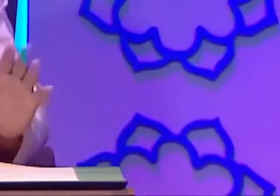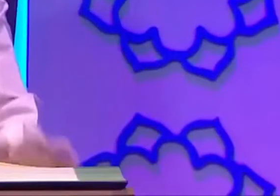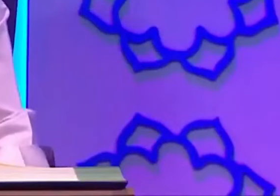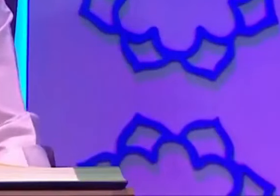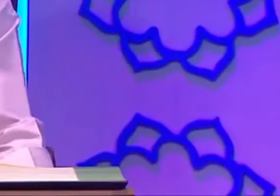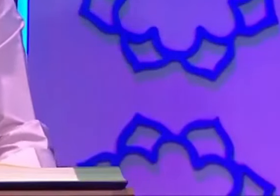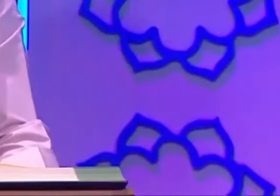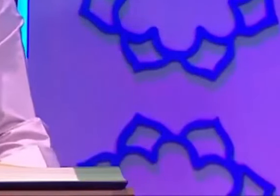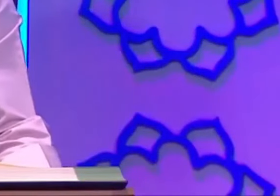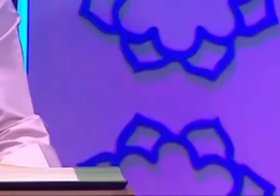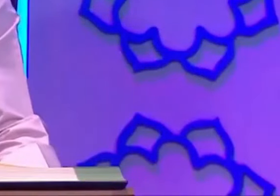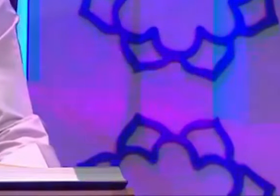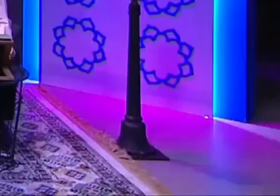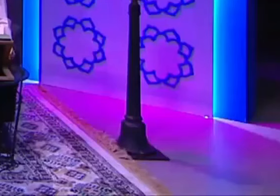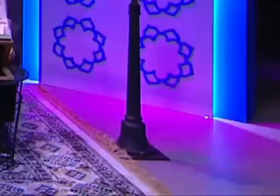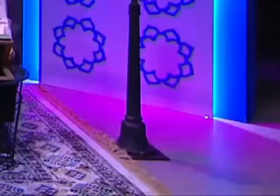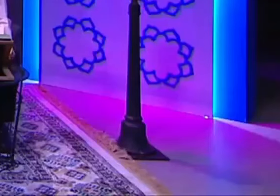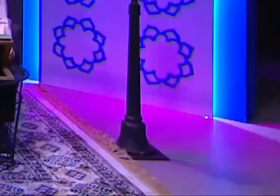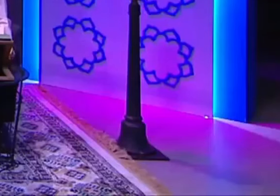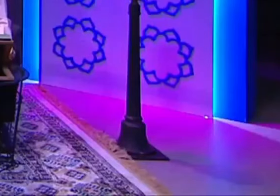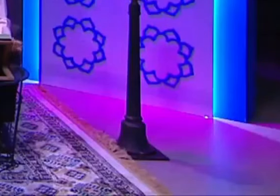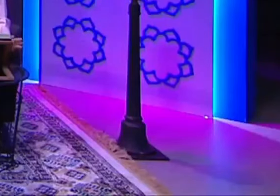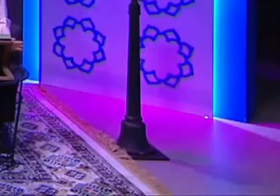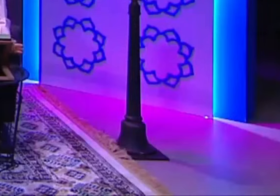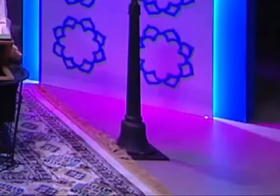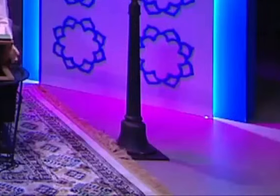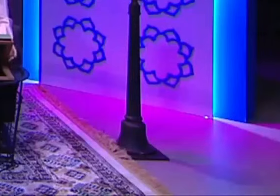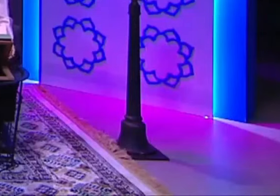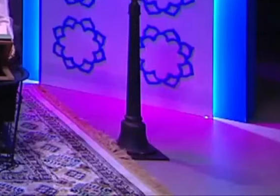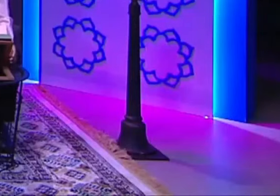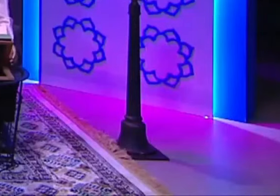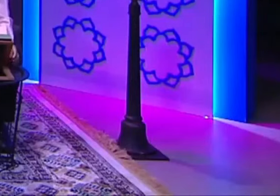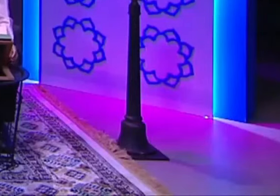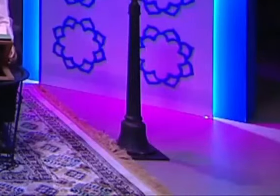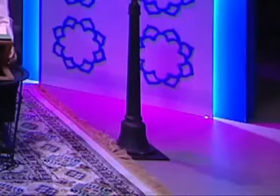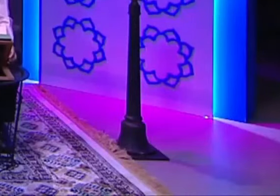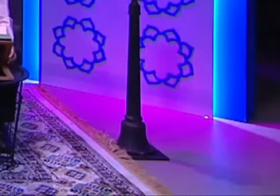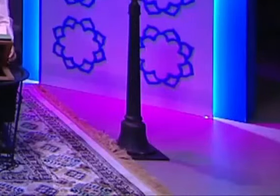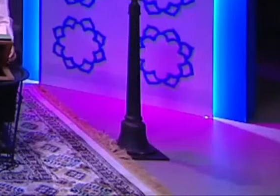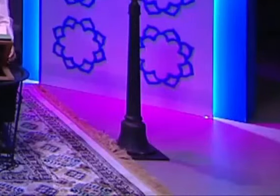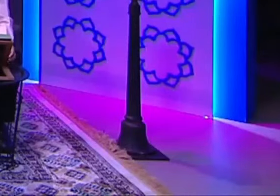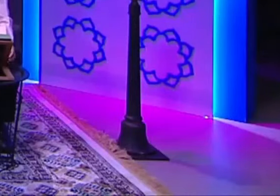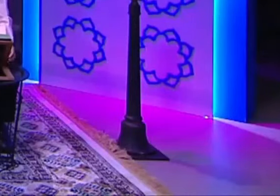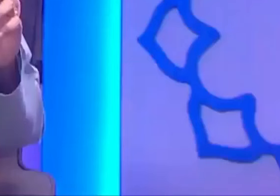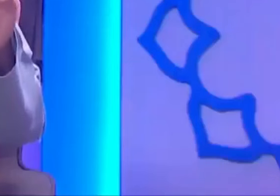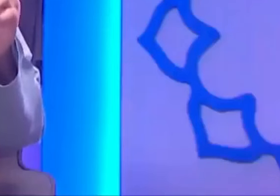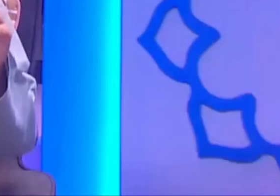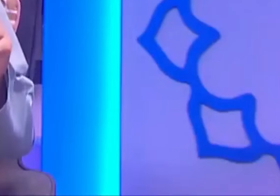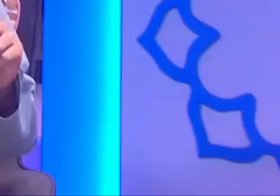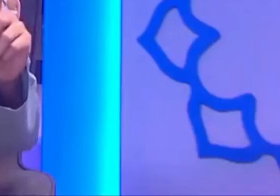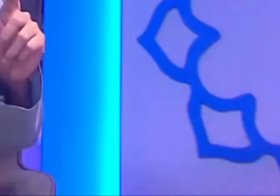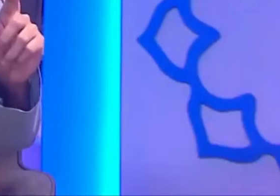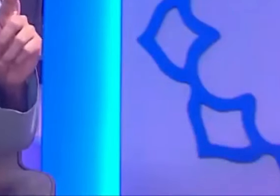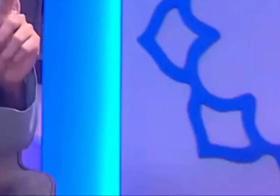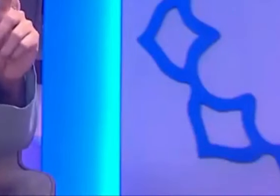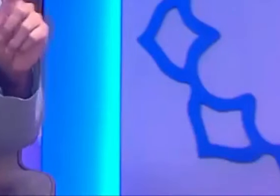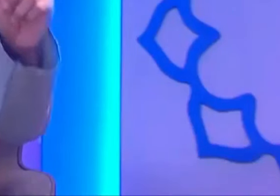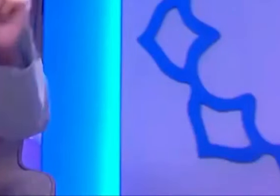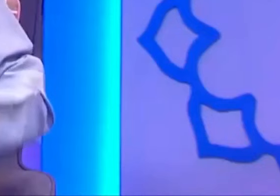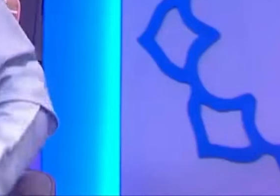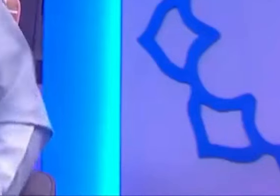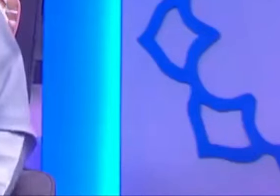tu. Kalau qiyamulail itu maknanya mungkin boleh genjis-genjis lagi. Mudah-mudahan bangunlah maknanya. Sebab apa Rasulullah